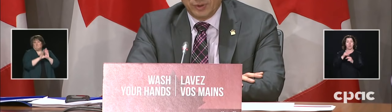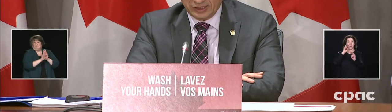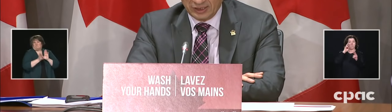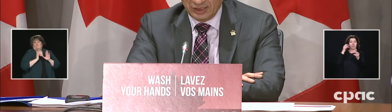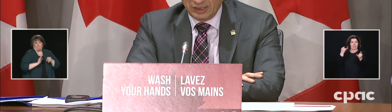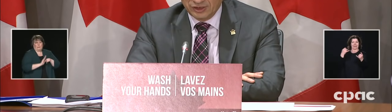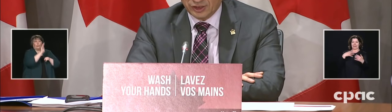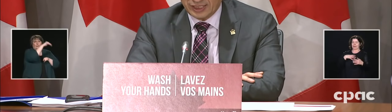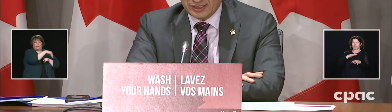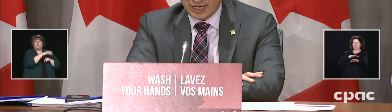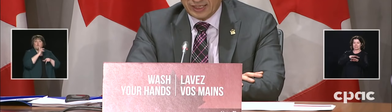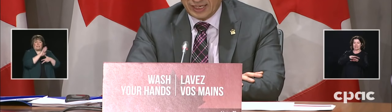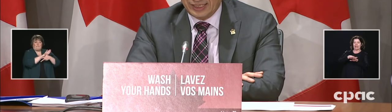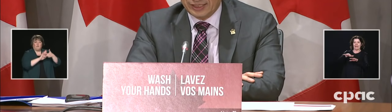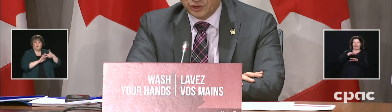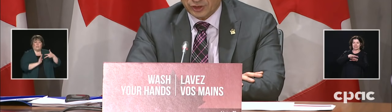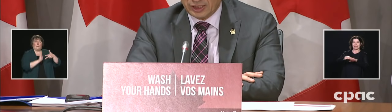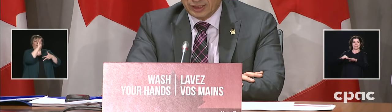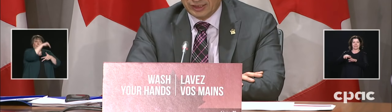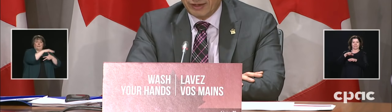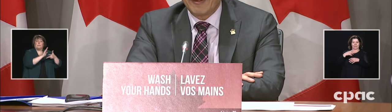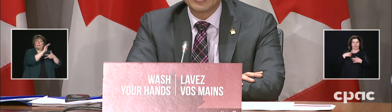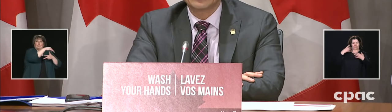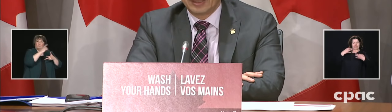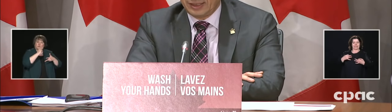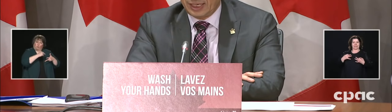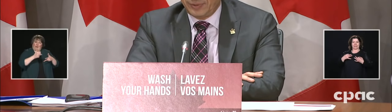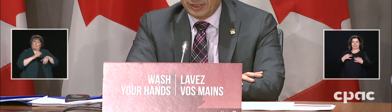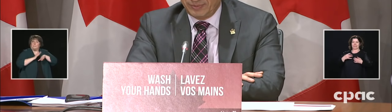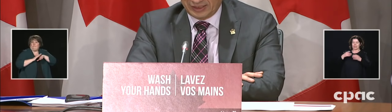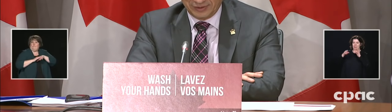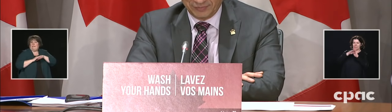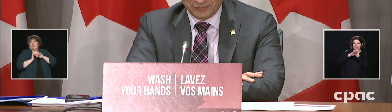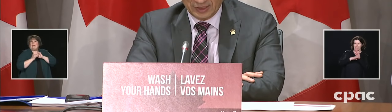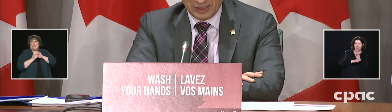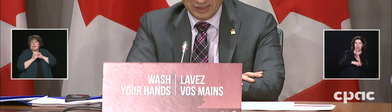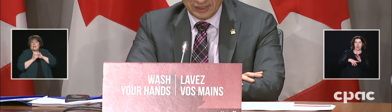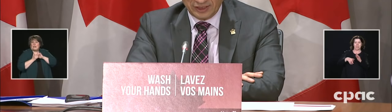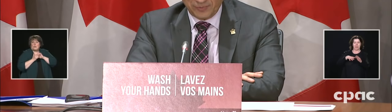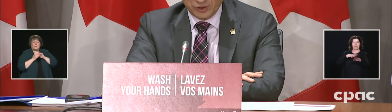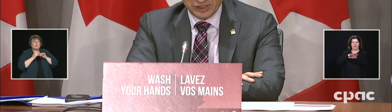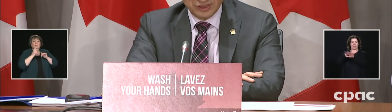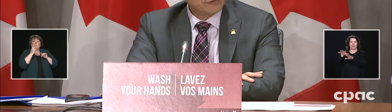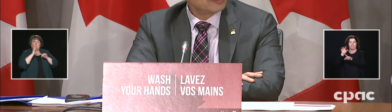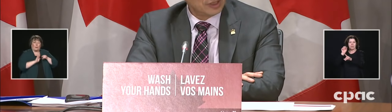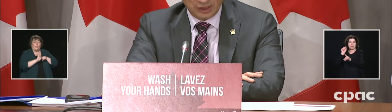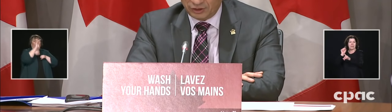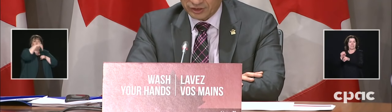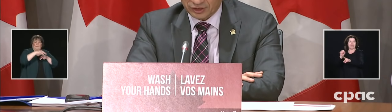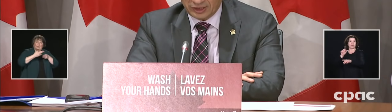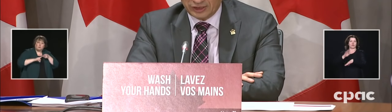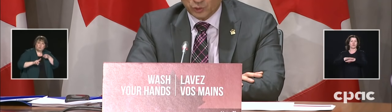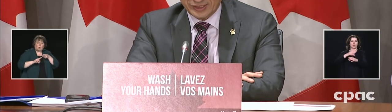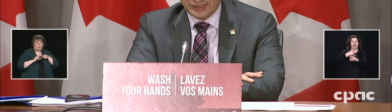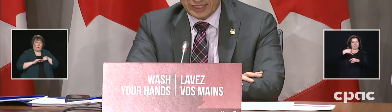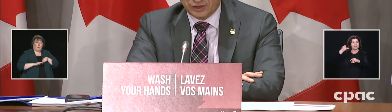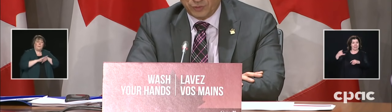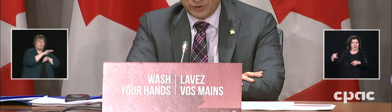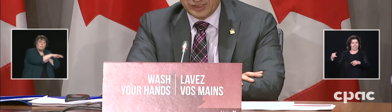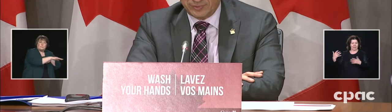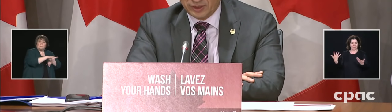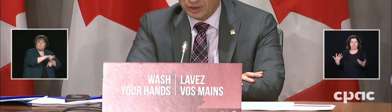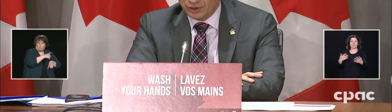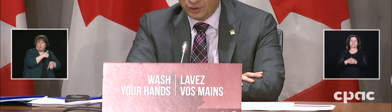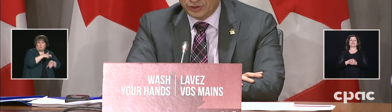santé publique sur la taille et la durée de la vague épidémique. Cette diapositive illustre les 3